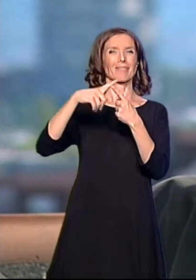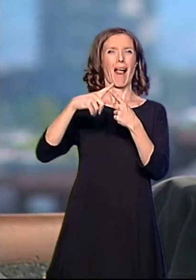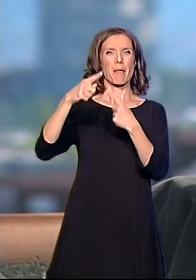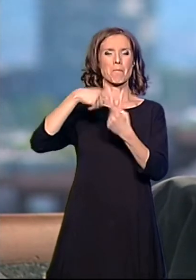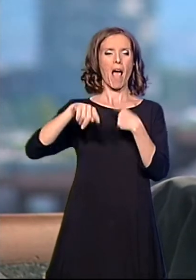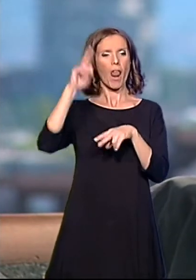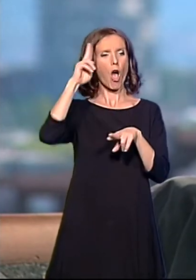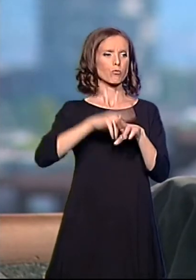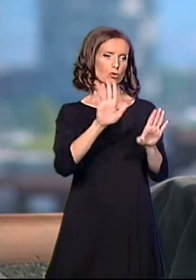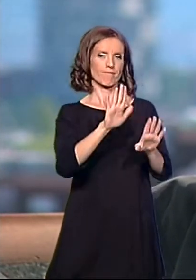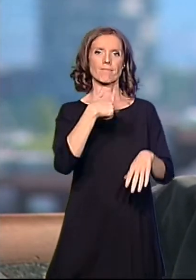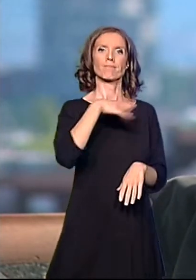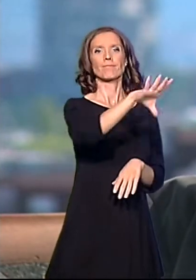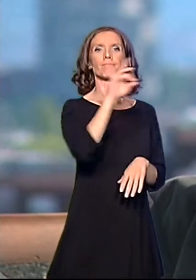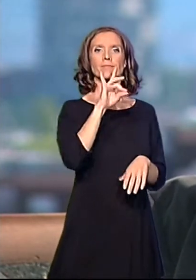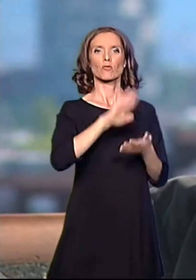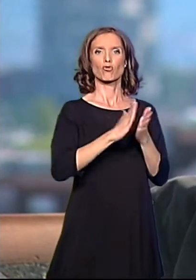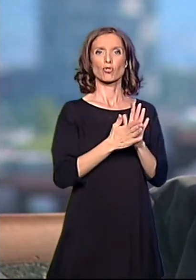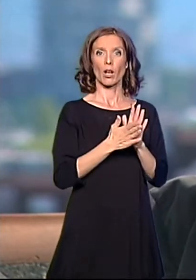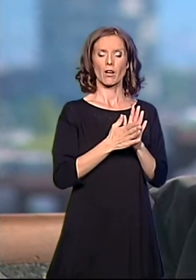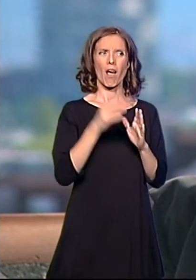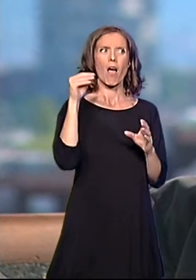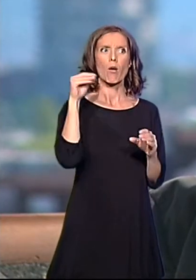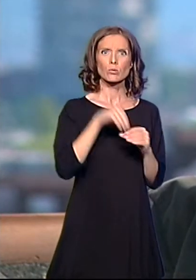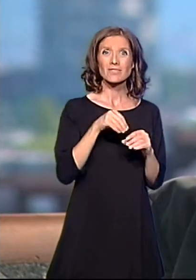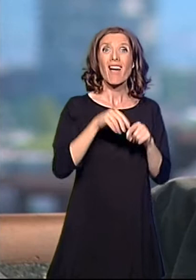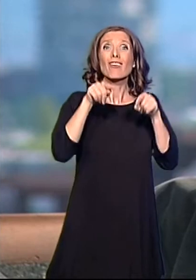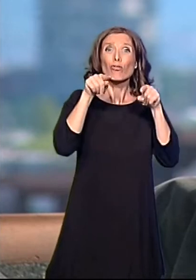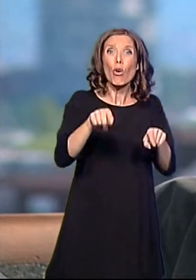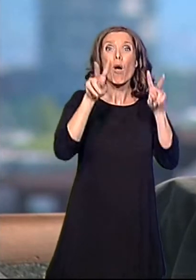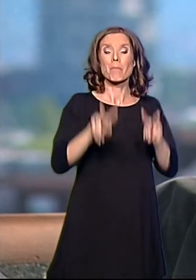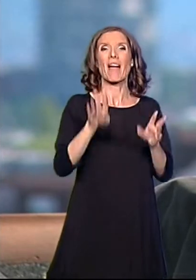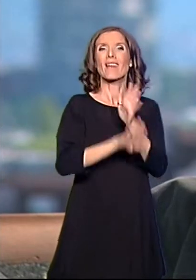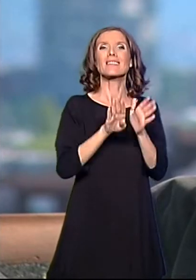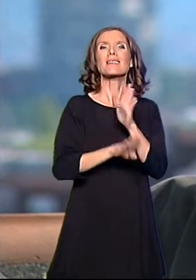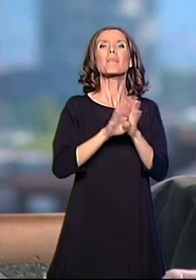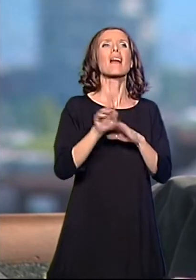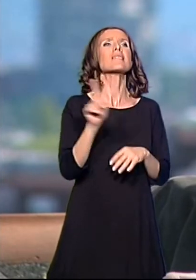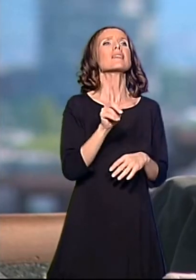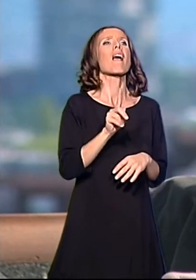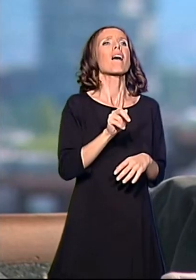nju uzima za ženu, u stvari mi vidimo da prava diskriminacija tek tada nastaje. Dakle, diskriminacija nije samo,